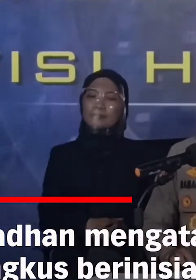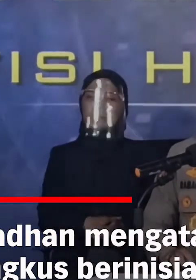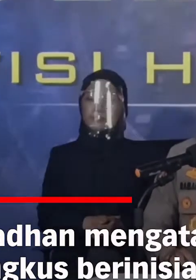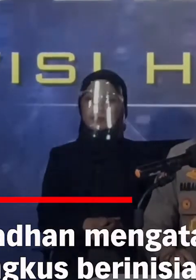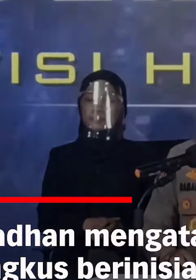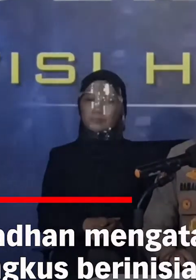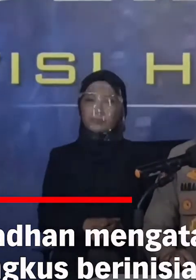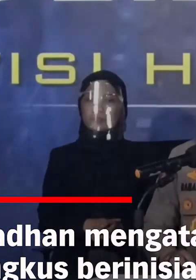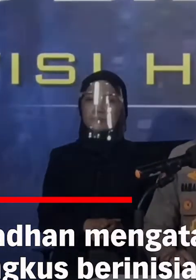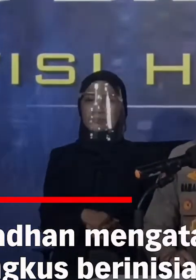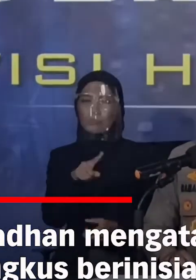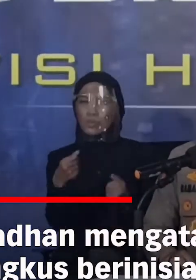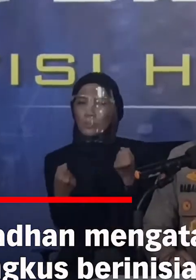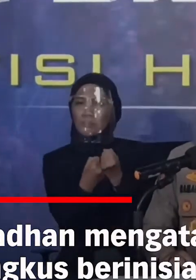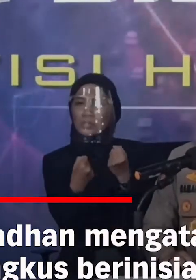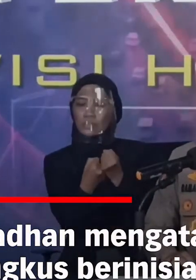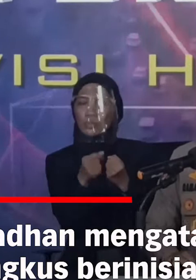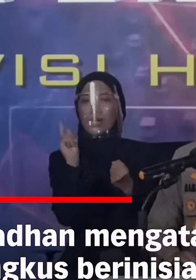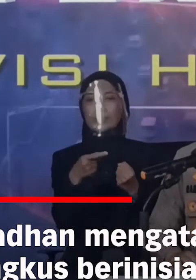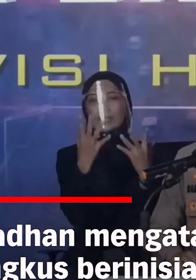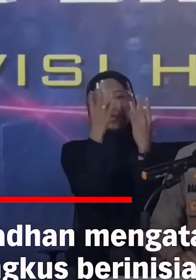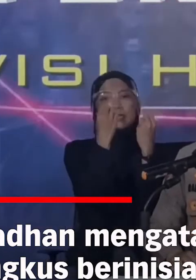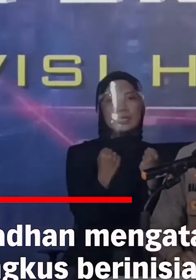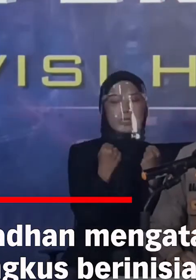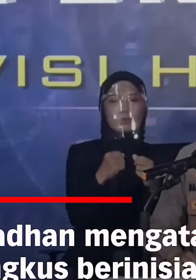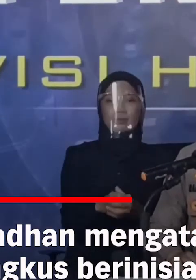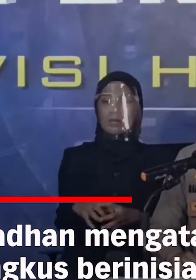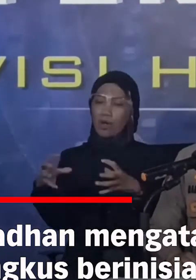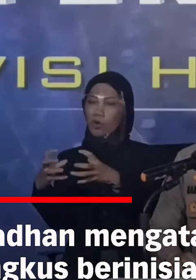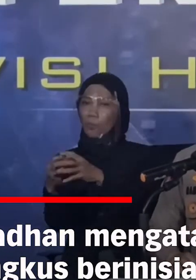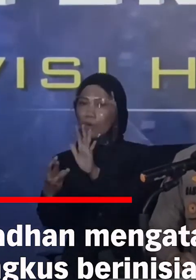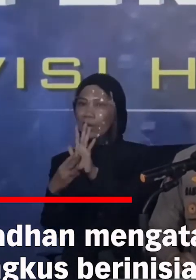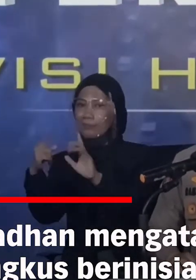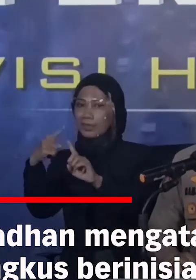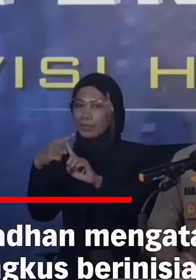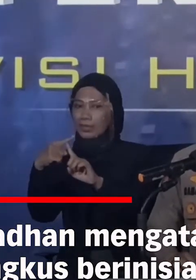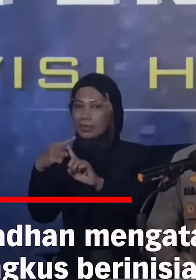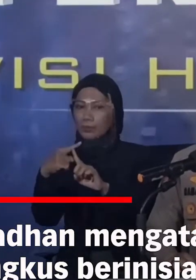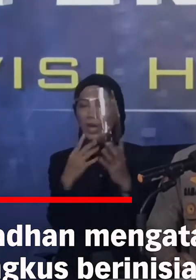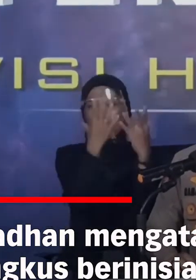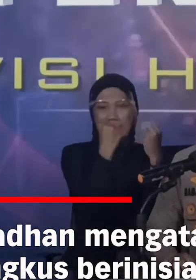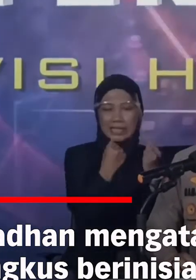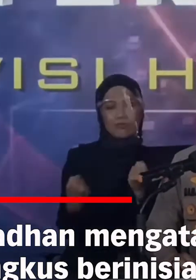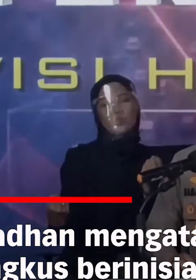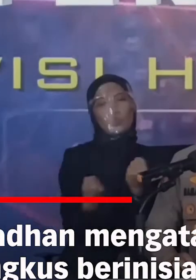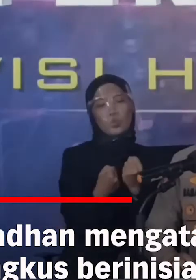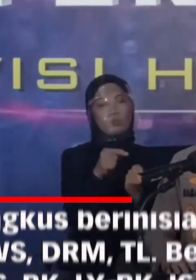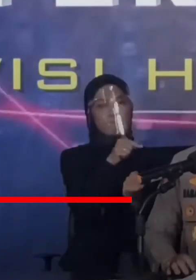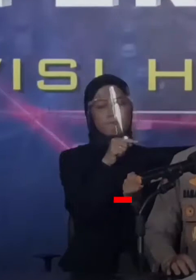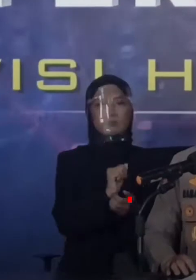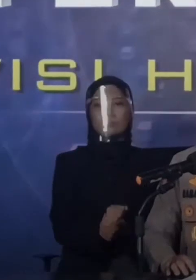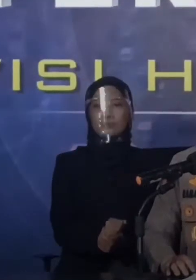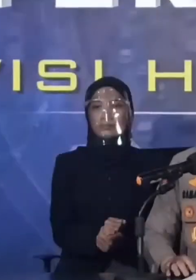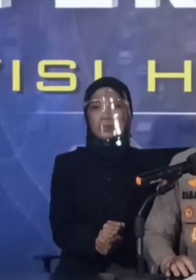merupakan pendukung ISIS. Dengan rincian, 22 tersangka